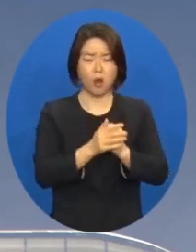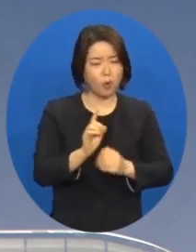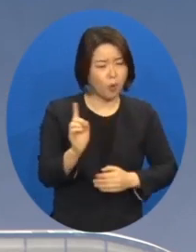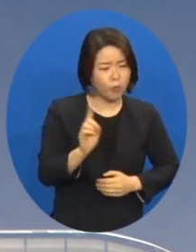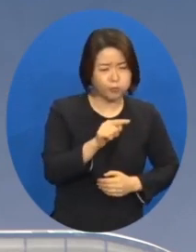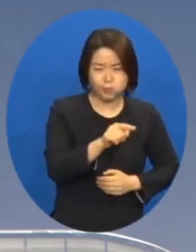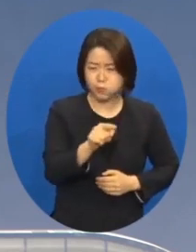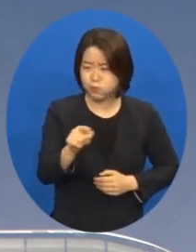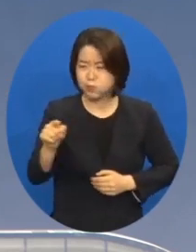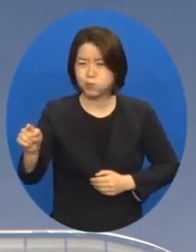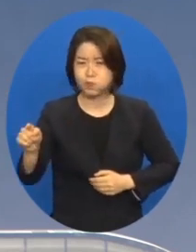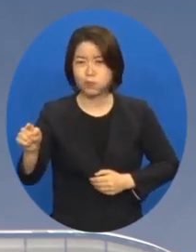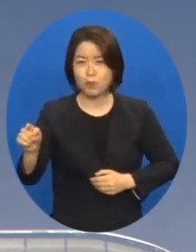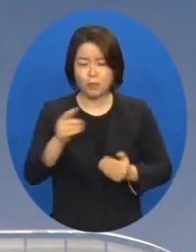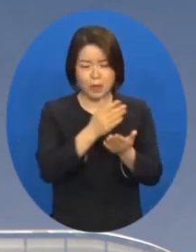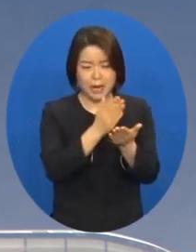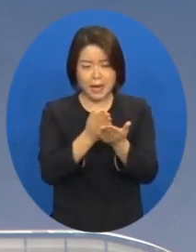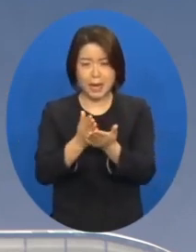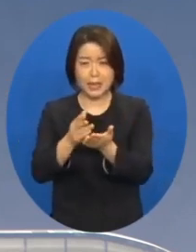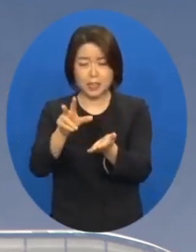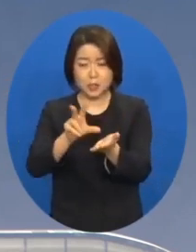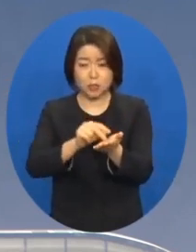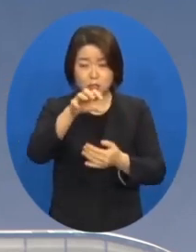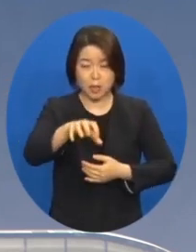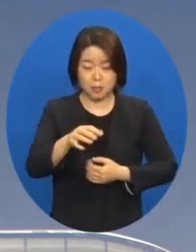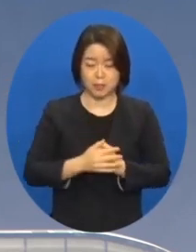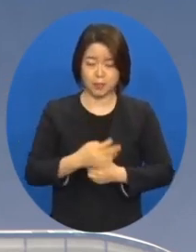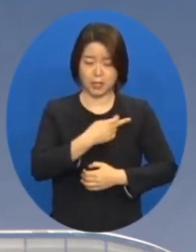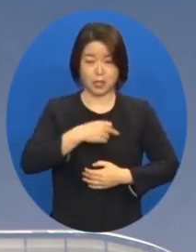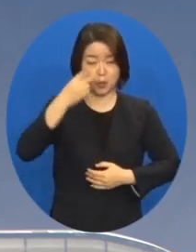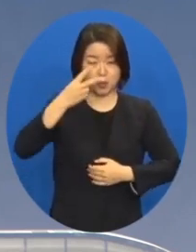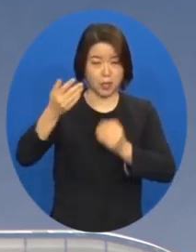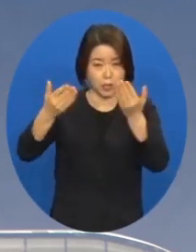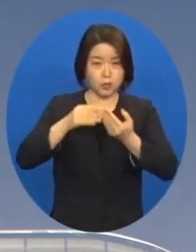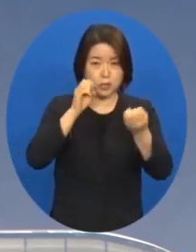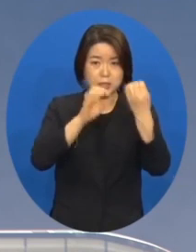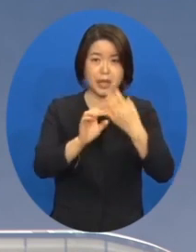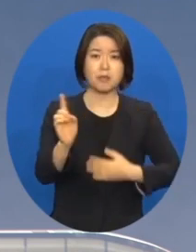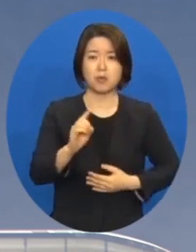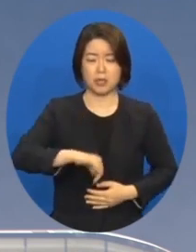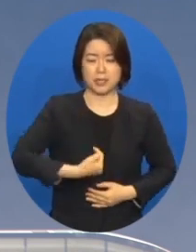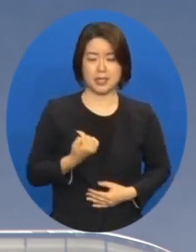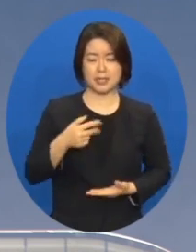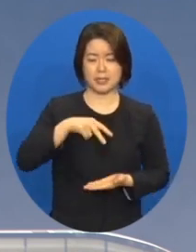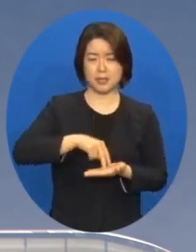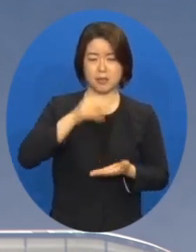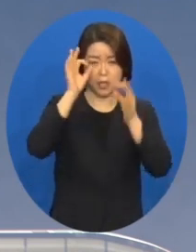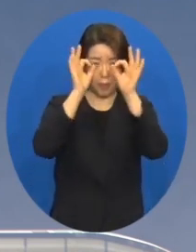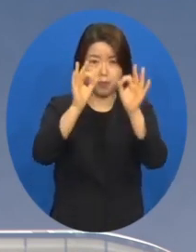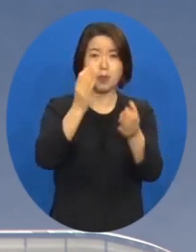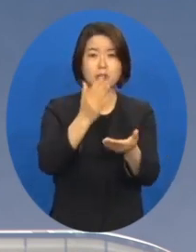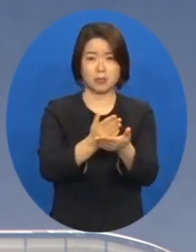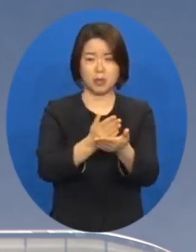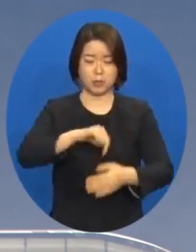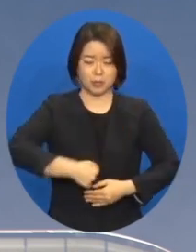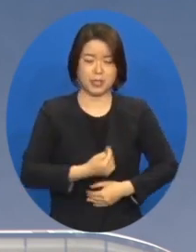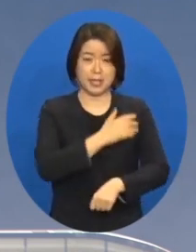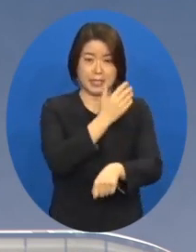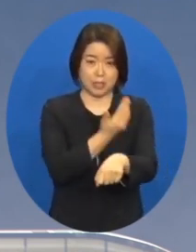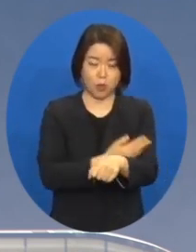바울이 주신 답은 딱 하나입니다. 자기 자신의 입장에서 보지 말고 자기 권리,